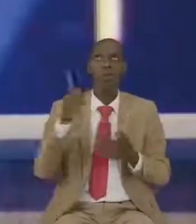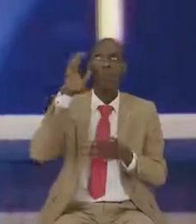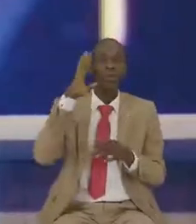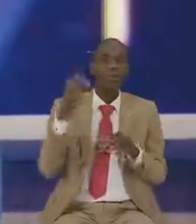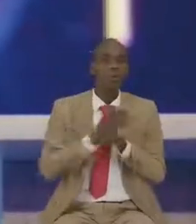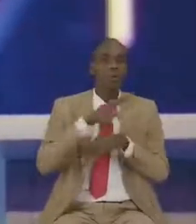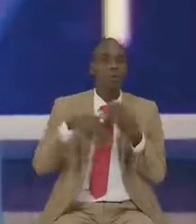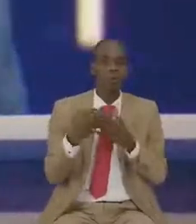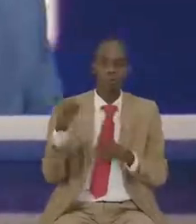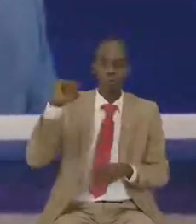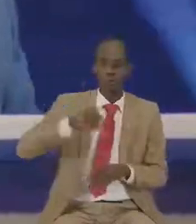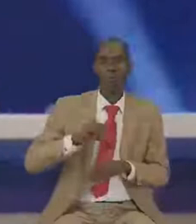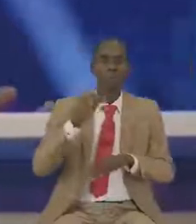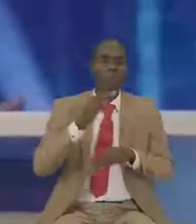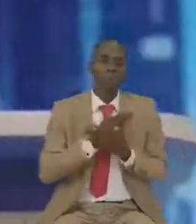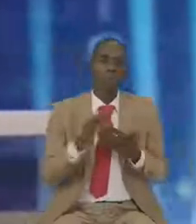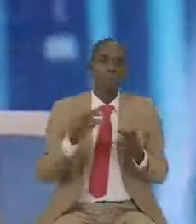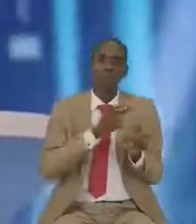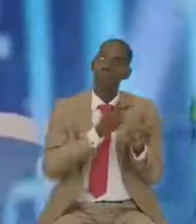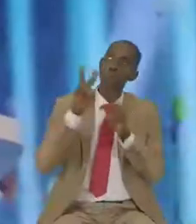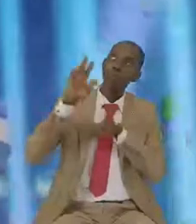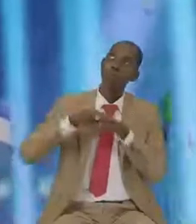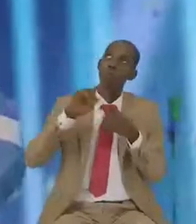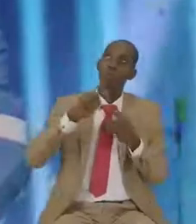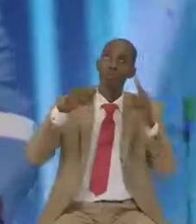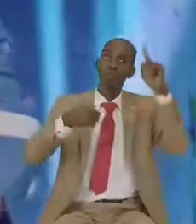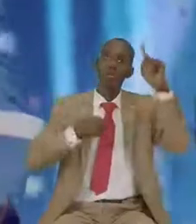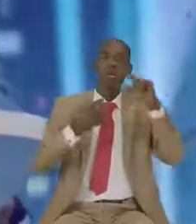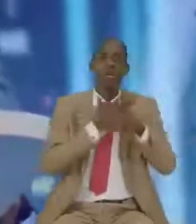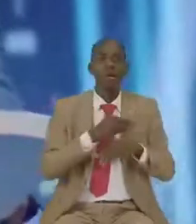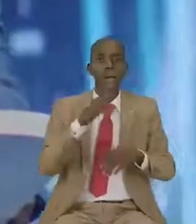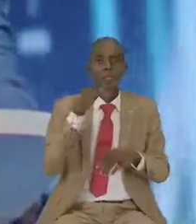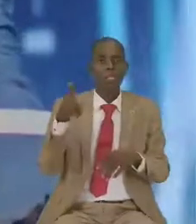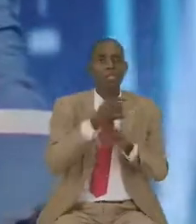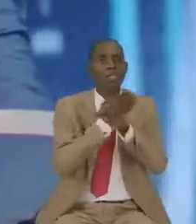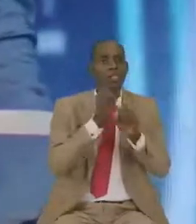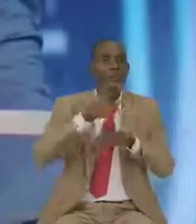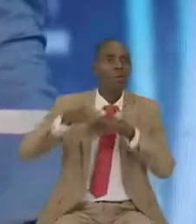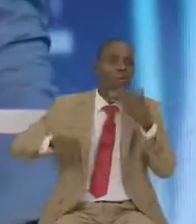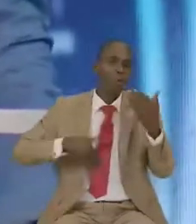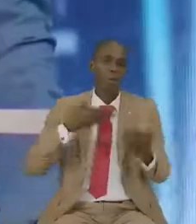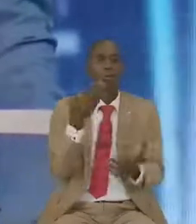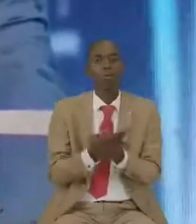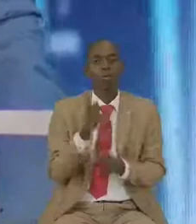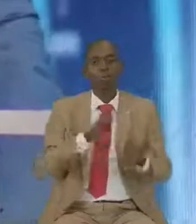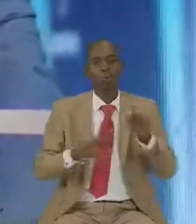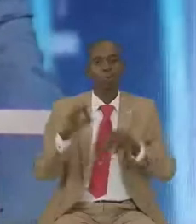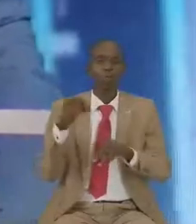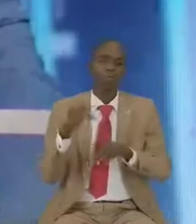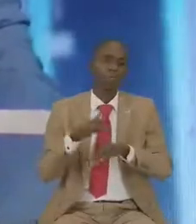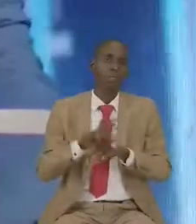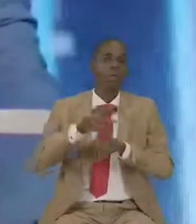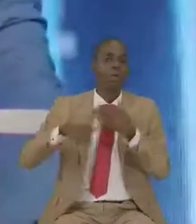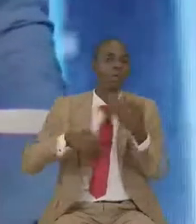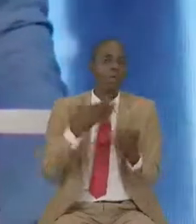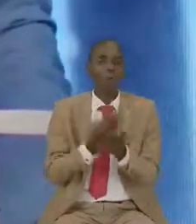la culpabilité. Il va ôter toute la condamnation. Tournez-vous vers moi et vous serez sauvés. Vous tous